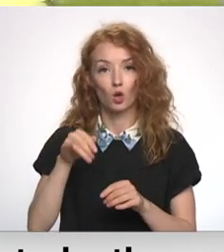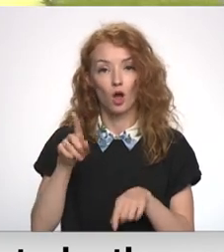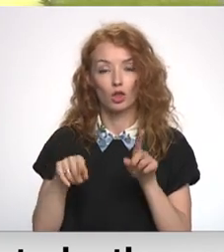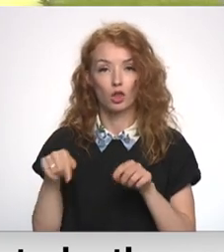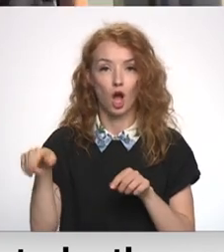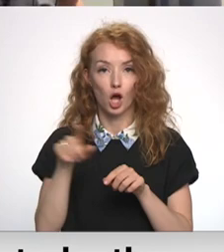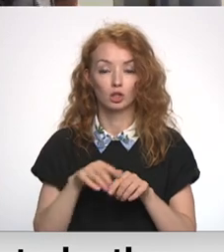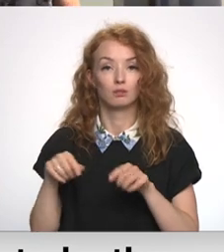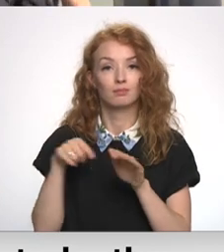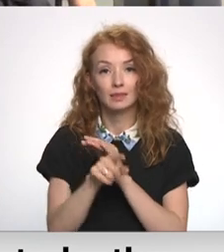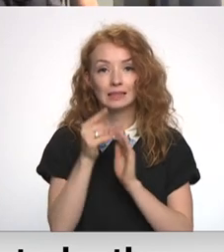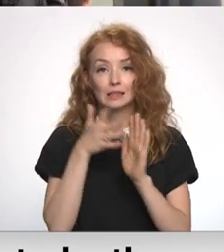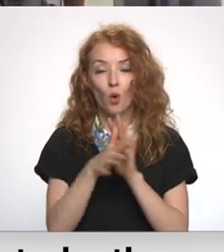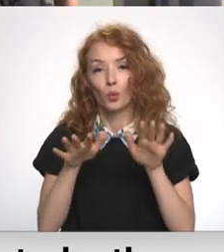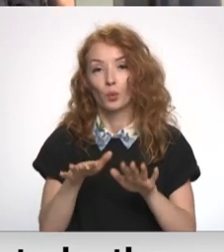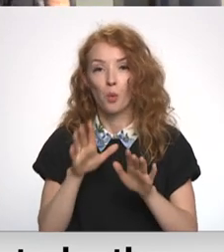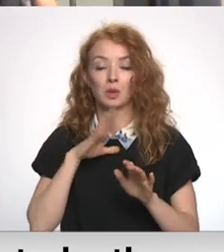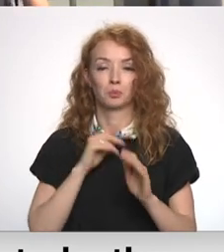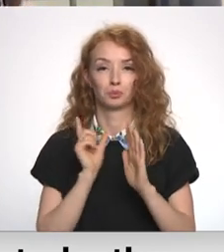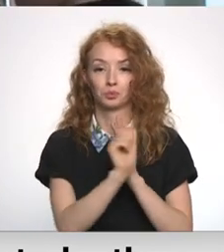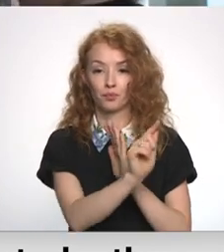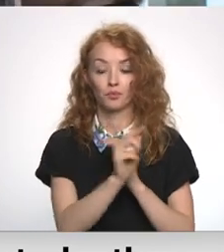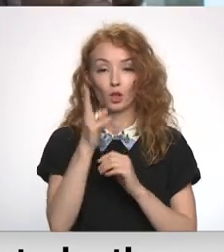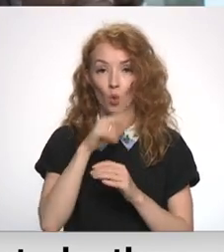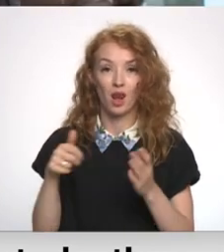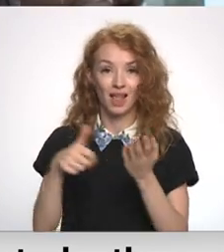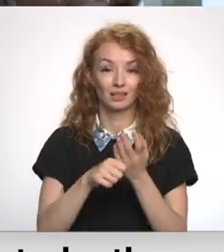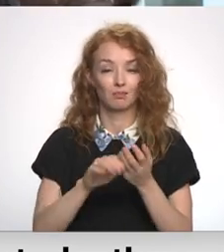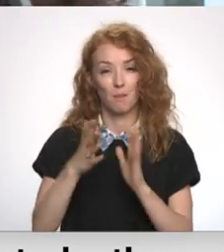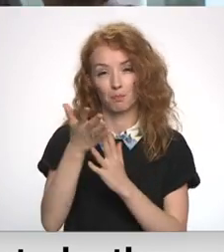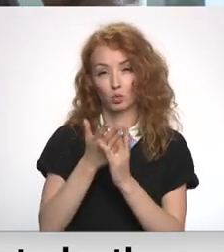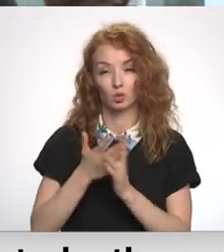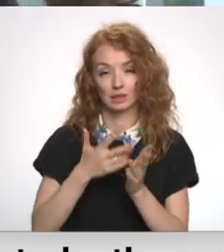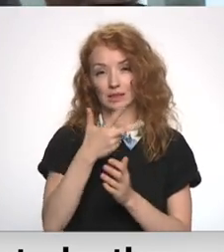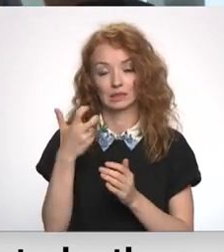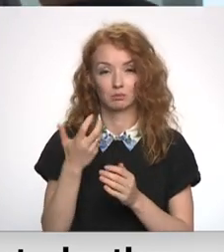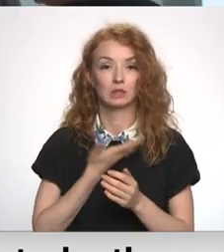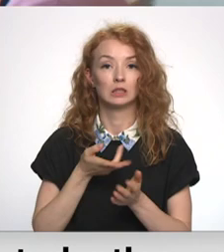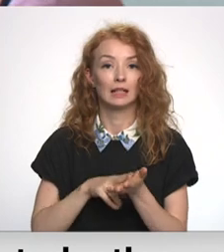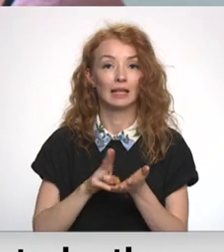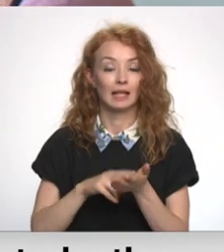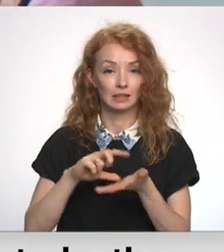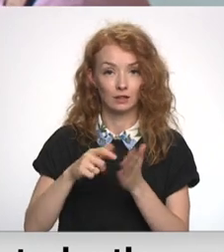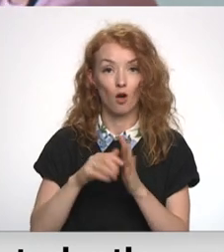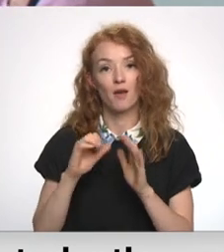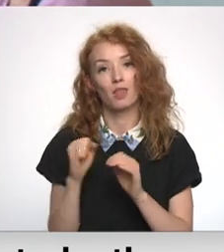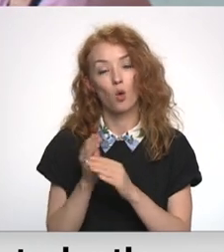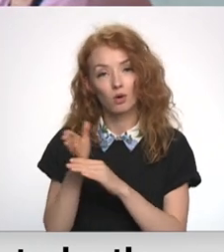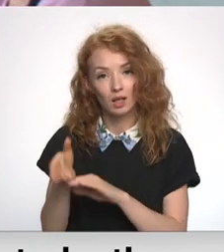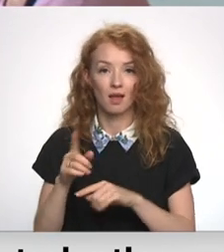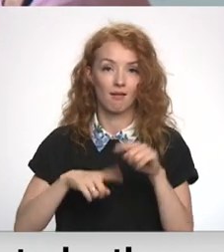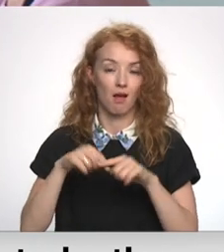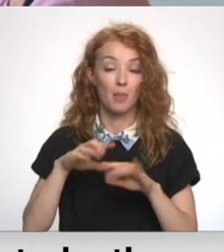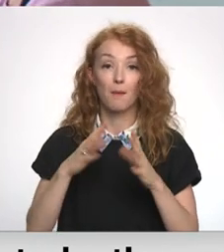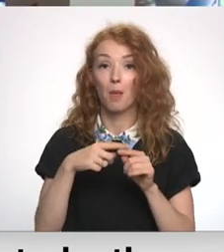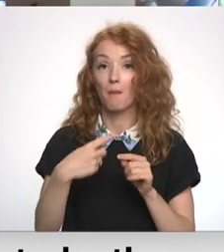arī caurbraucot vai uz īsu brīdi. No reģistrētajiem vairāk nekā puse apmetušies īrētos dzīvokļos vai pie draugiem un radiem.